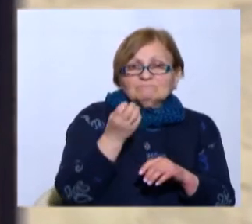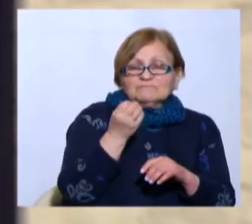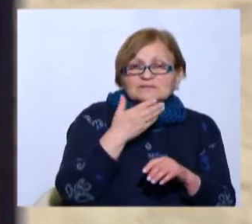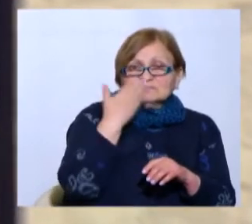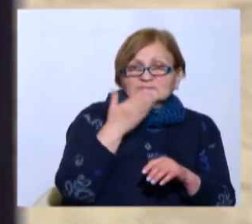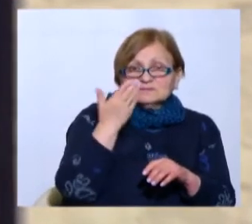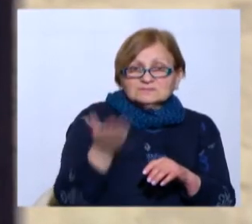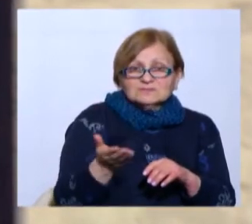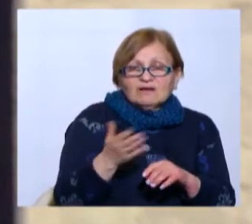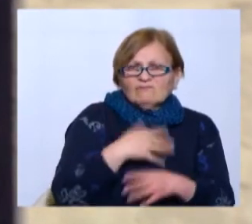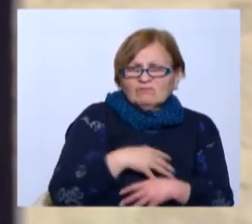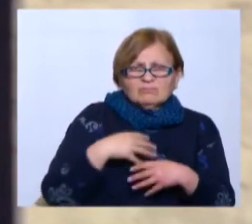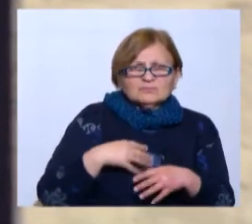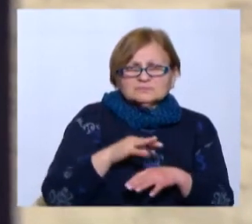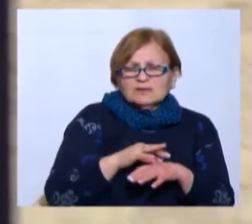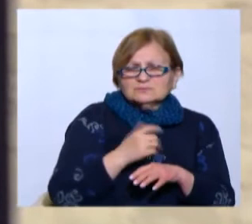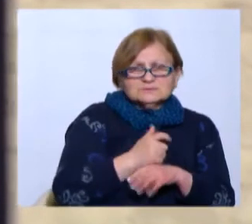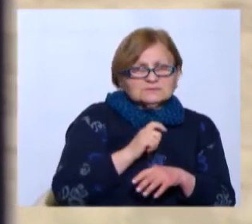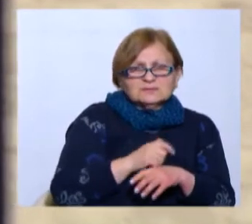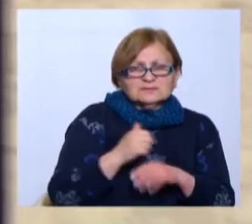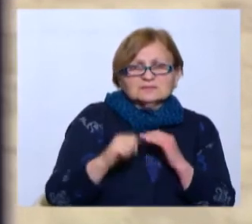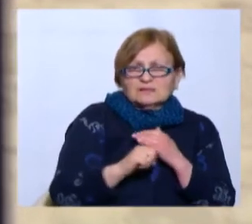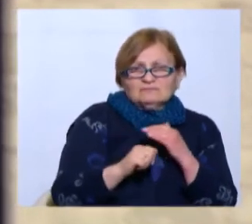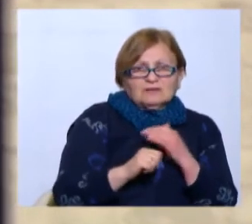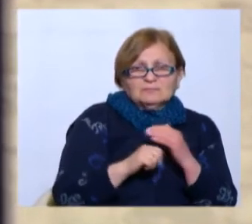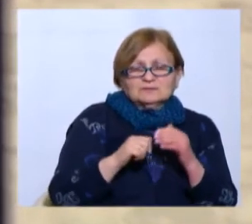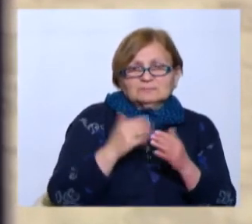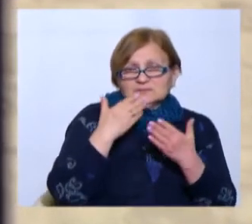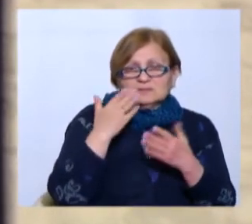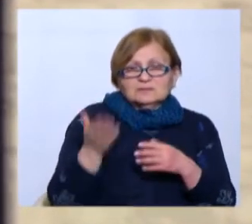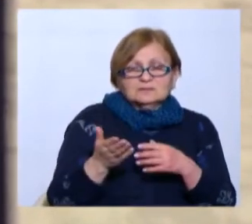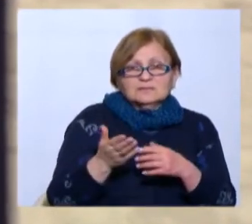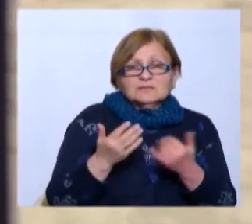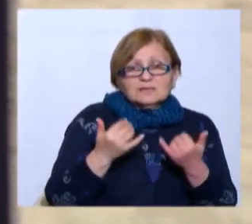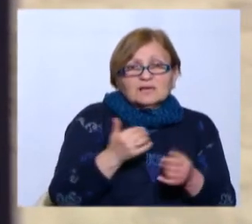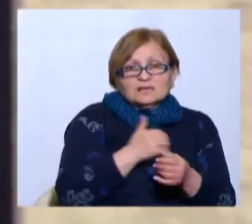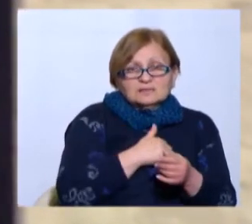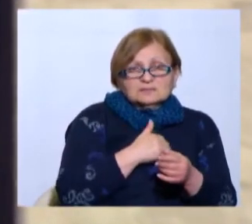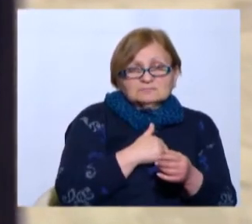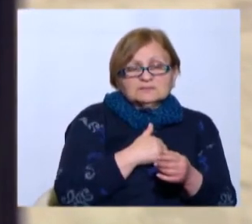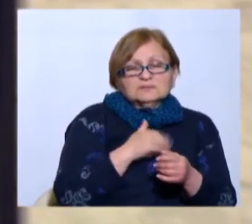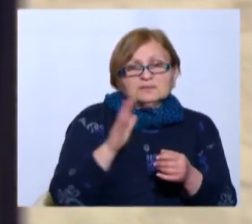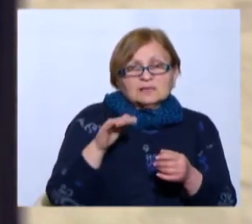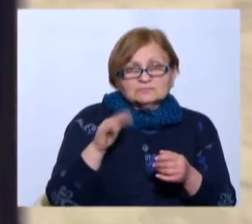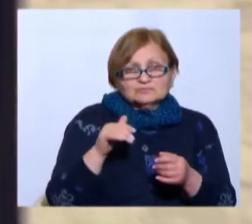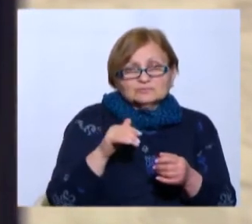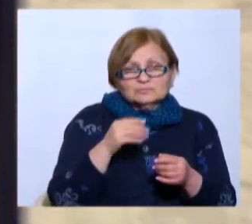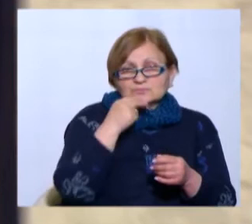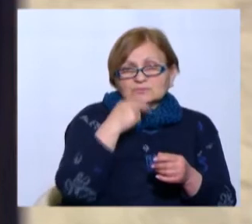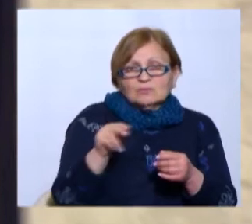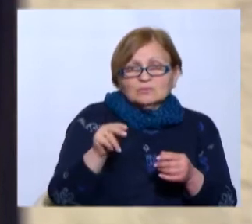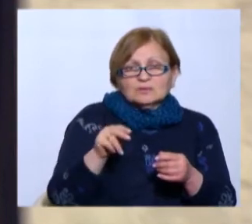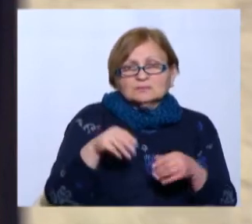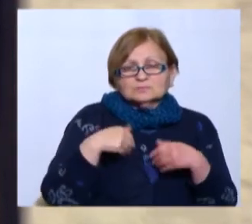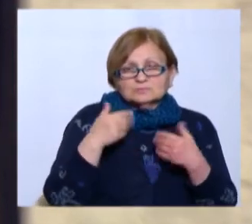ტექსტი, ყოველთვის ვეფხისტყაოსნის წაკითხვა ძალიან წაგვადგება ხოლმე. ახლა კი მინდა დაგემშვიდობოთ საუკეთესო სურვილებით და თუ